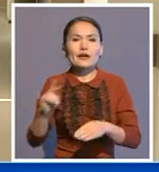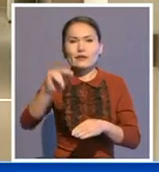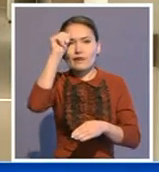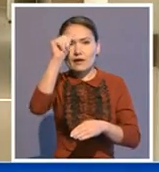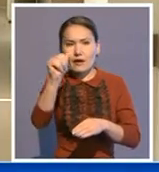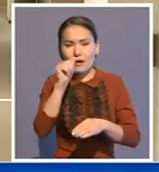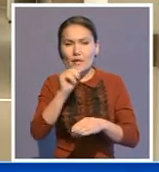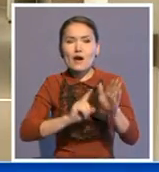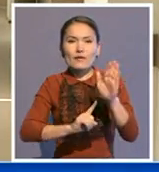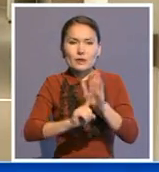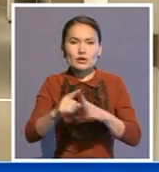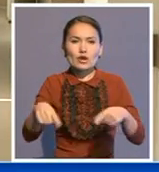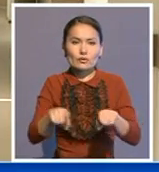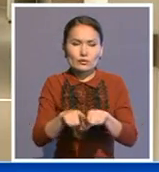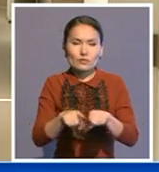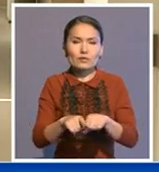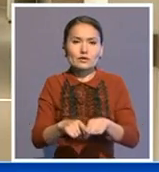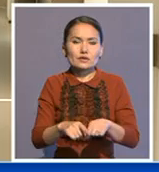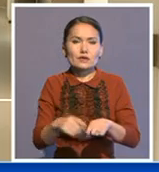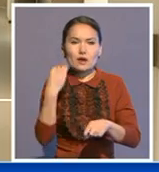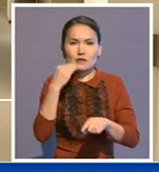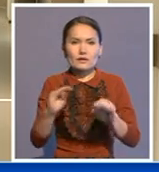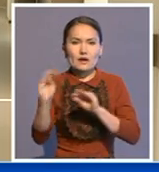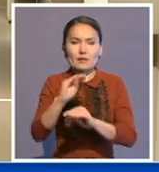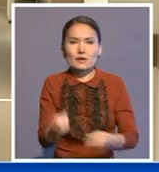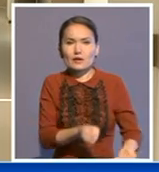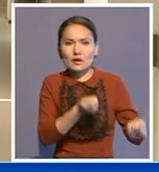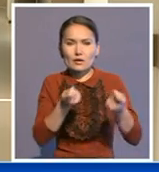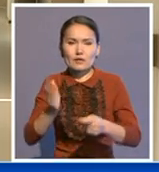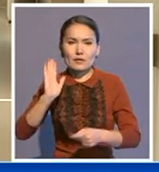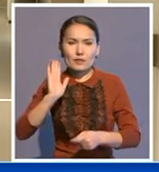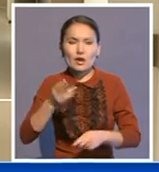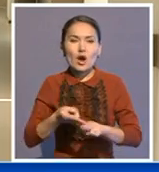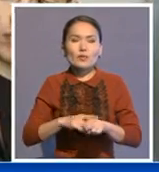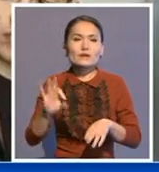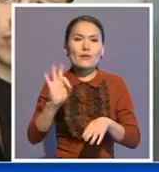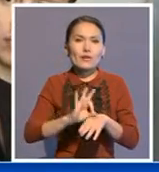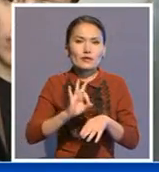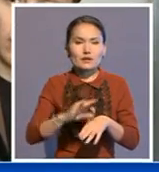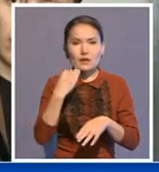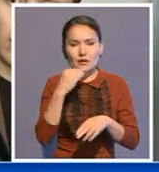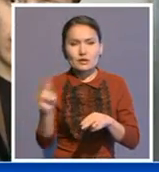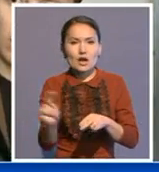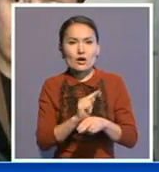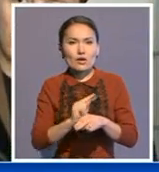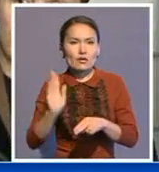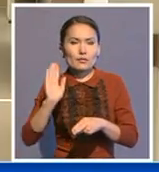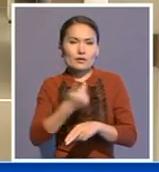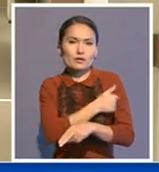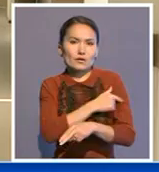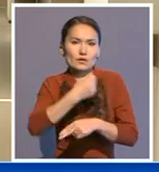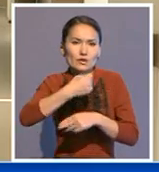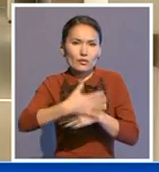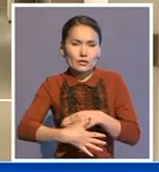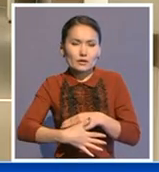Врачебный амбулаторий дарды, осының ішінде болды. И КДП поликлиника, осы орталықтың ішінде болды.